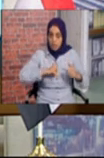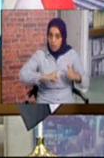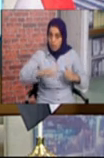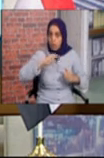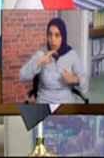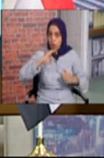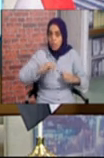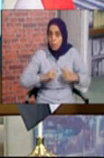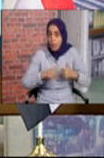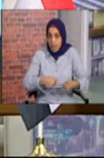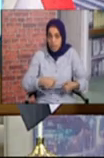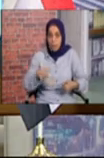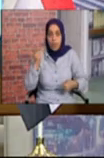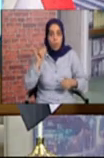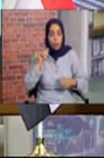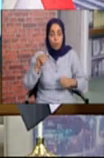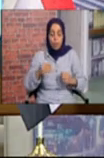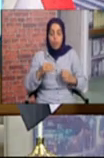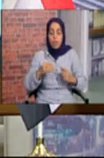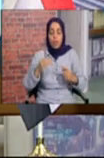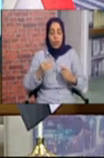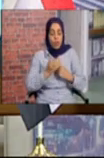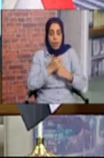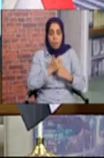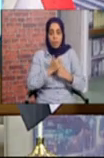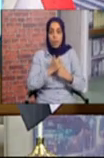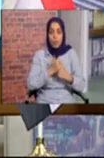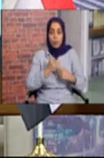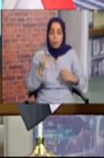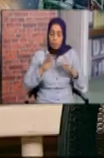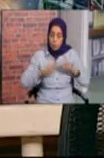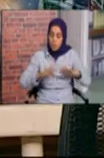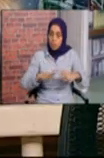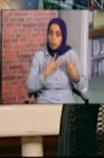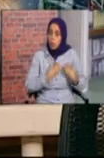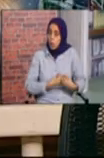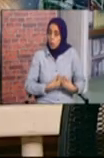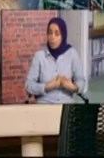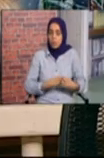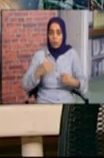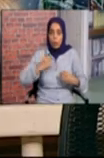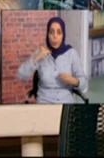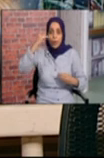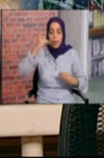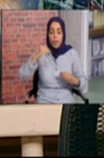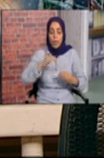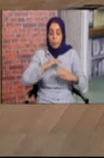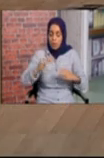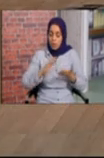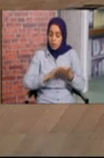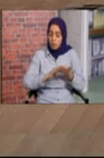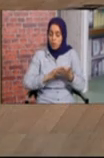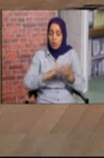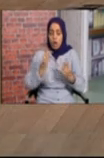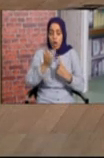بيقدم أهم حاجة الأمن والأمان والاستقرار. صحيح. يعني بناء بدون استقرار